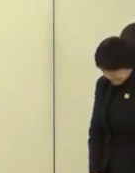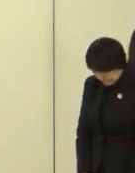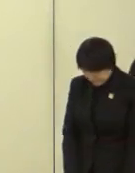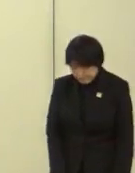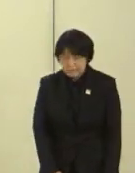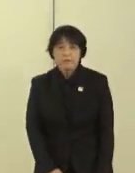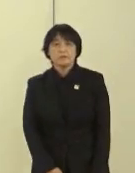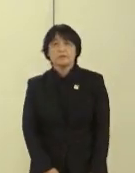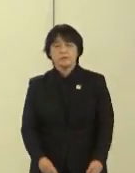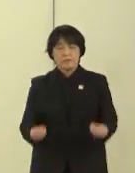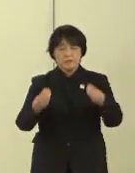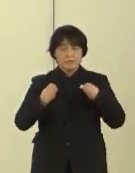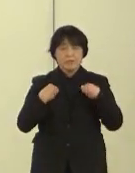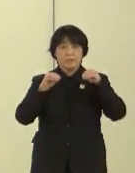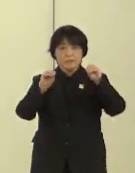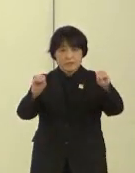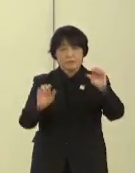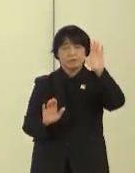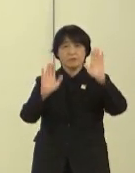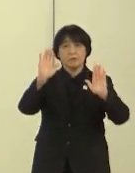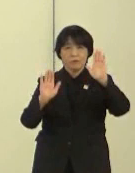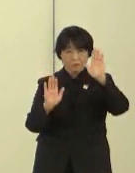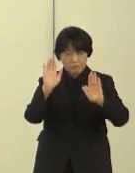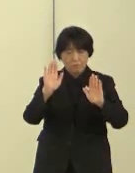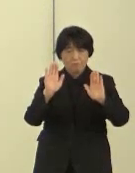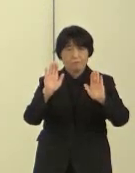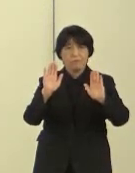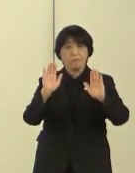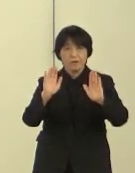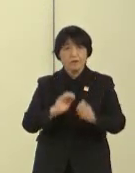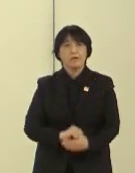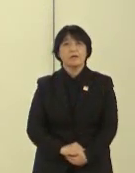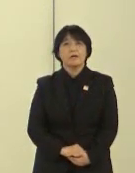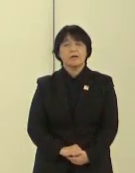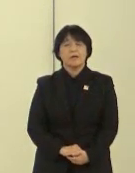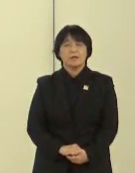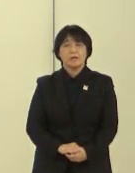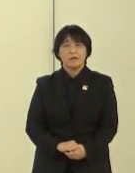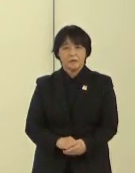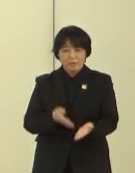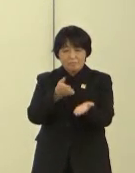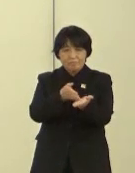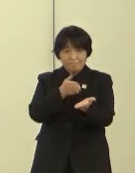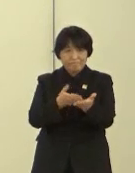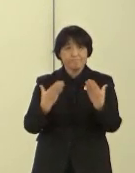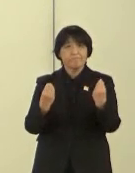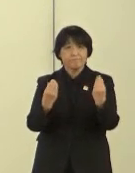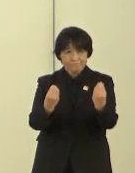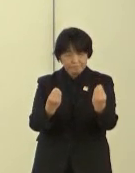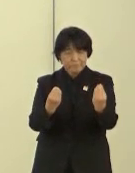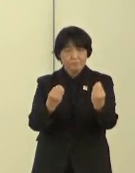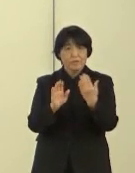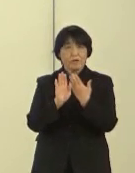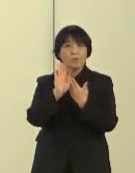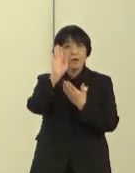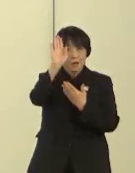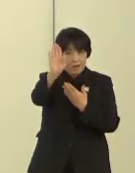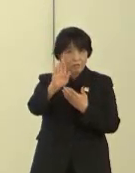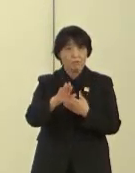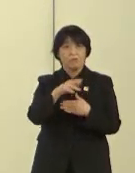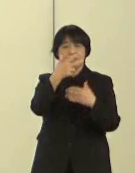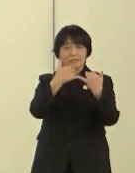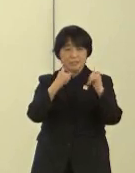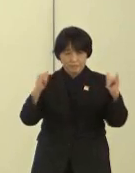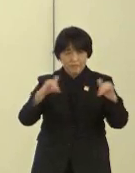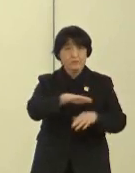感染状況等につきましては以上の状況でございます。またこれからの市民の皆さ